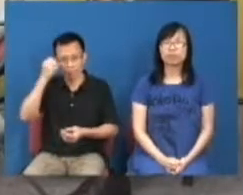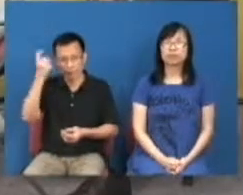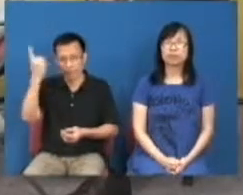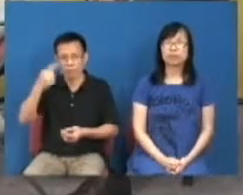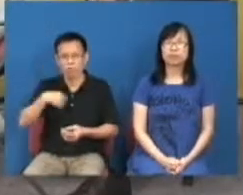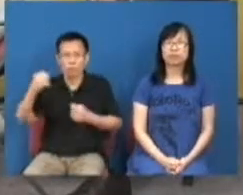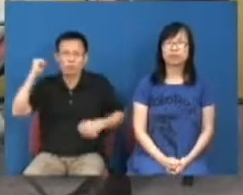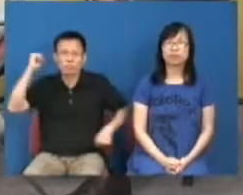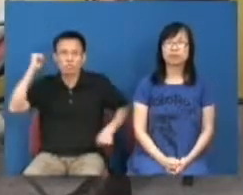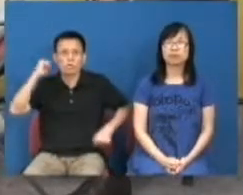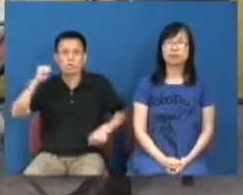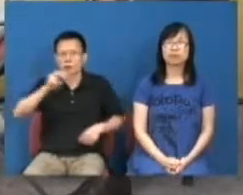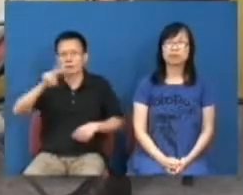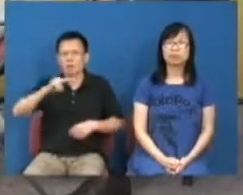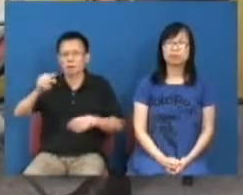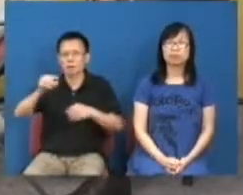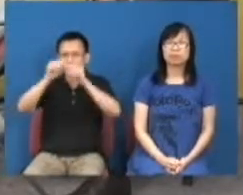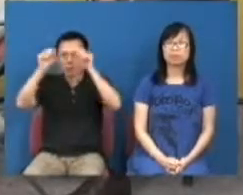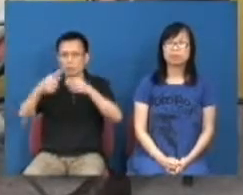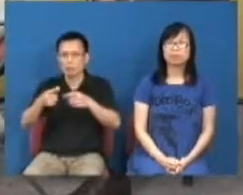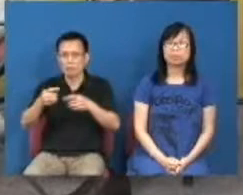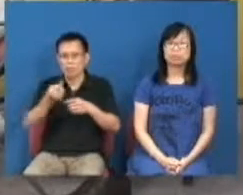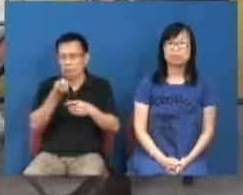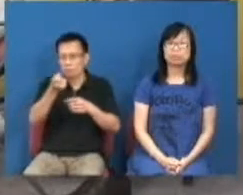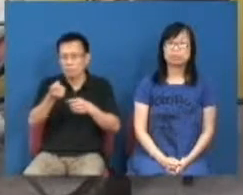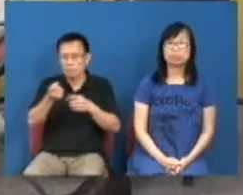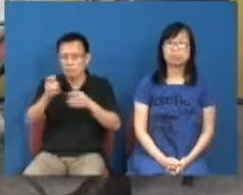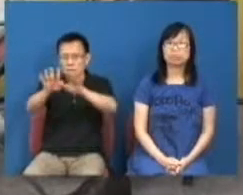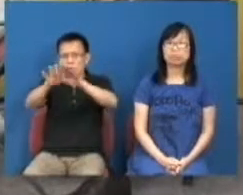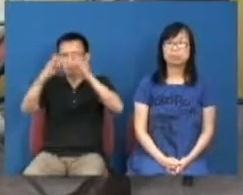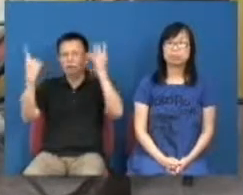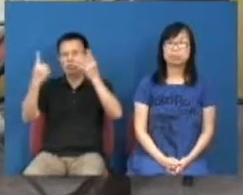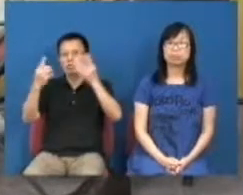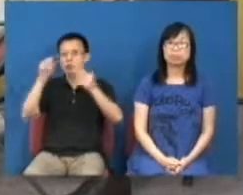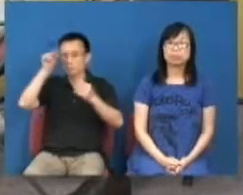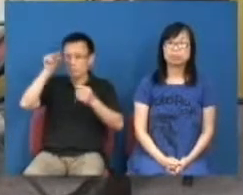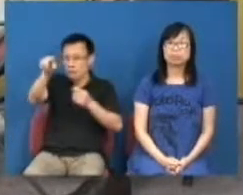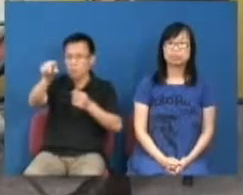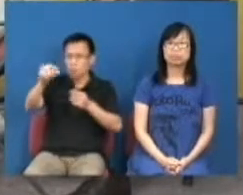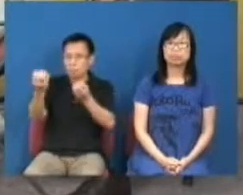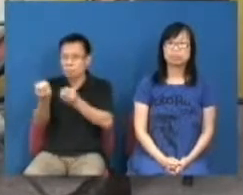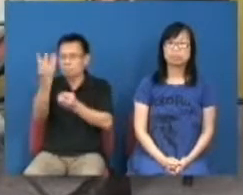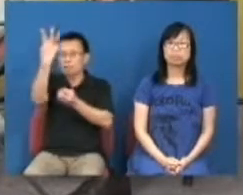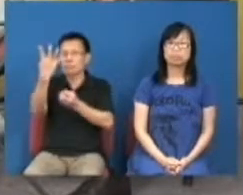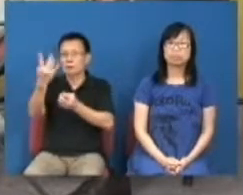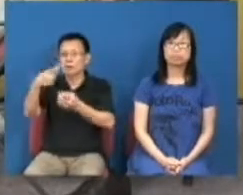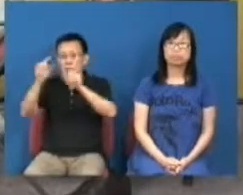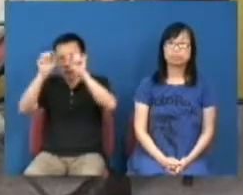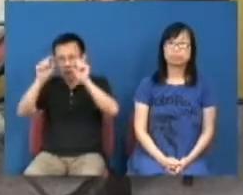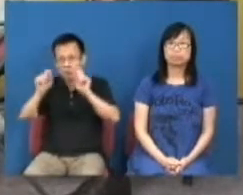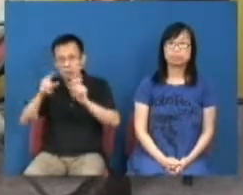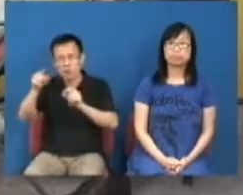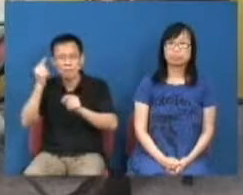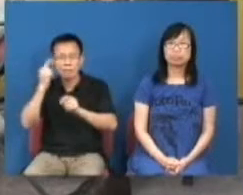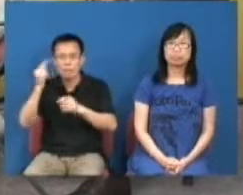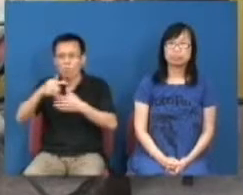呢都有共同的問題，是的，就是近窗邊那個插水掣一起燒了， 是 的，那我就解釋給他聽，當時就外